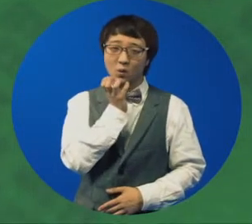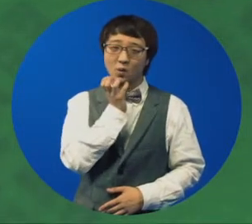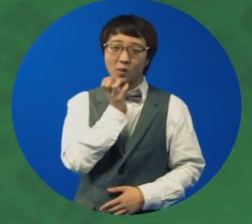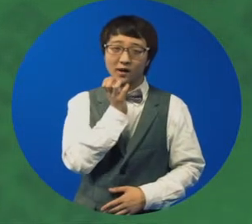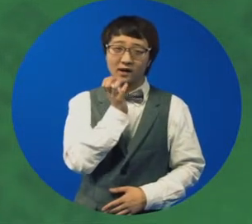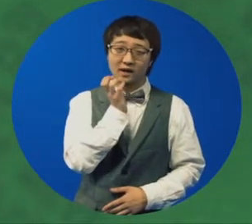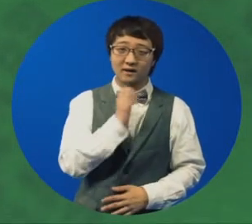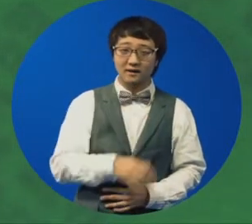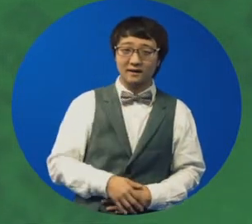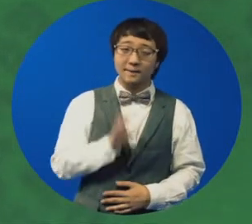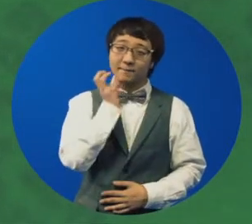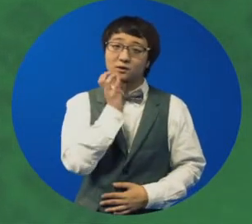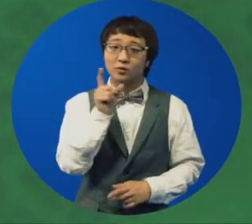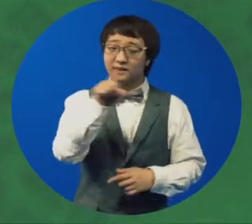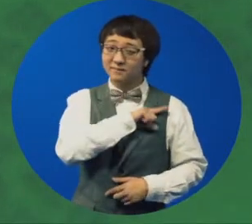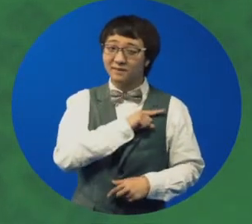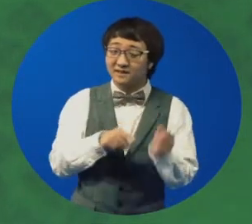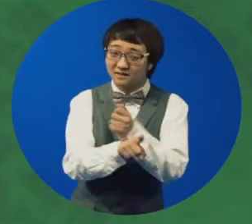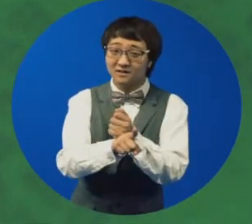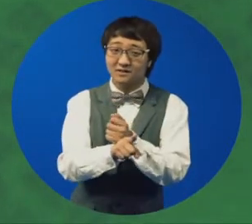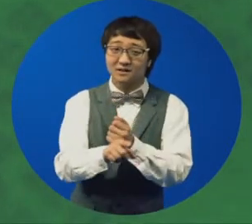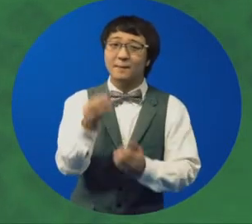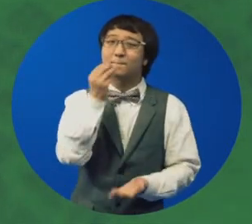뜻이 무엇인가요? 반석입니다.